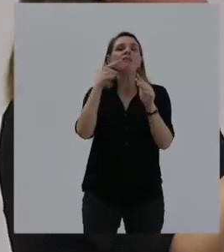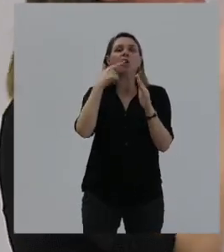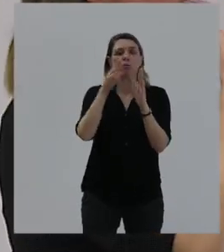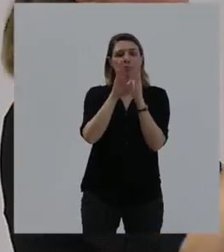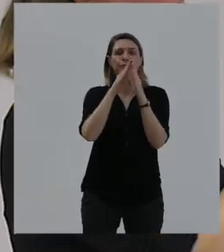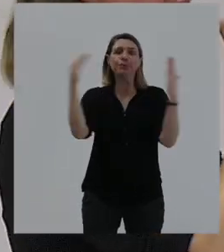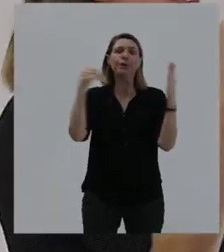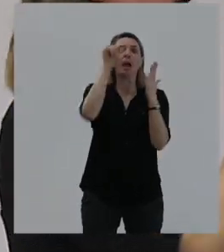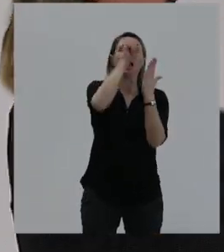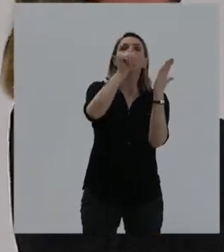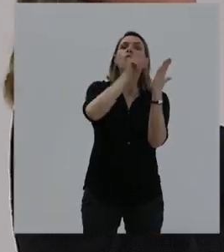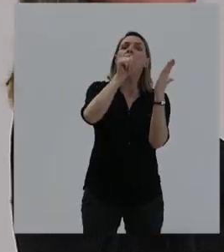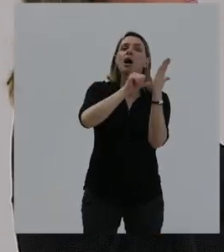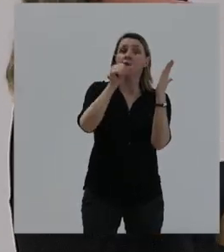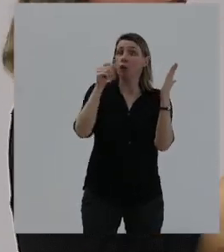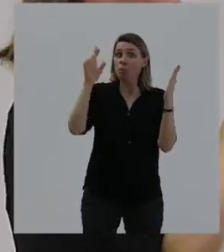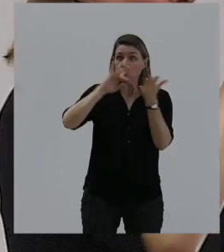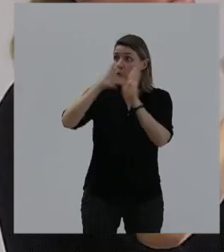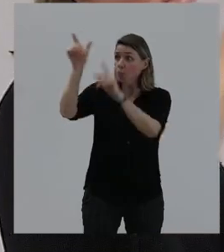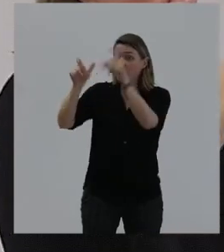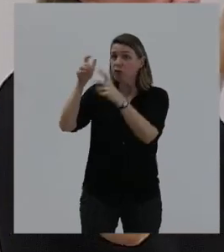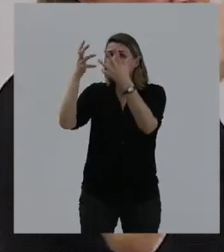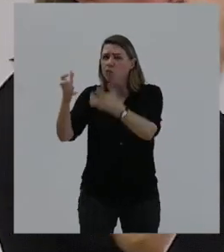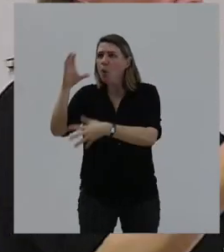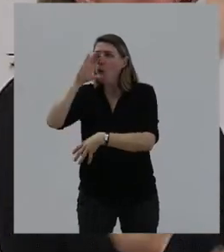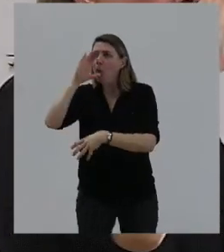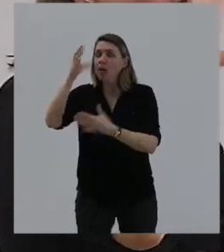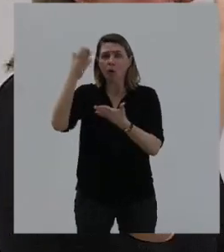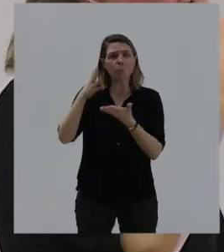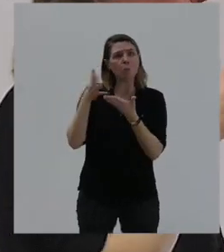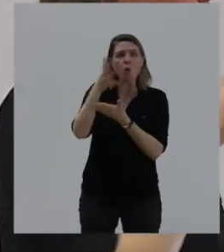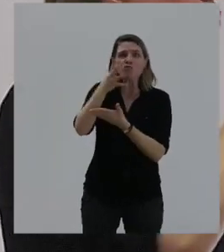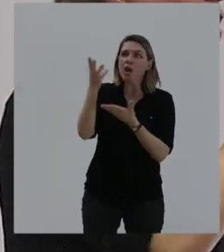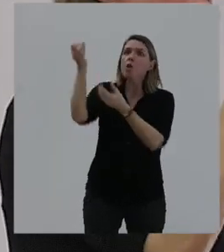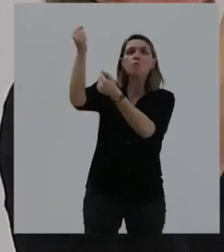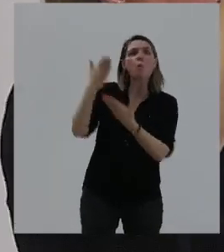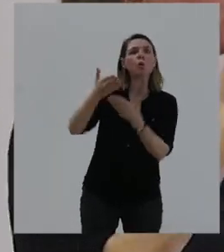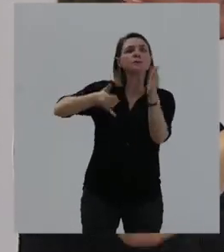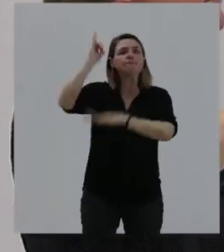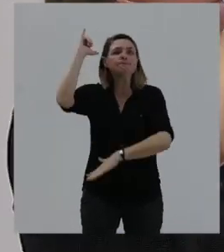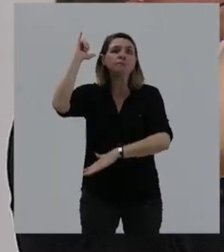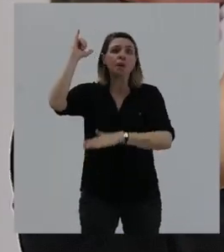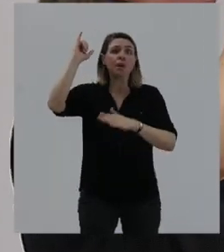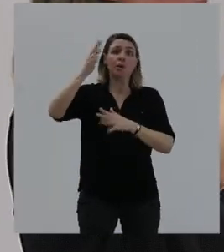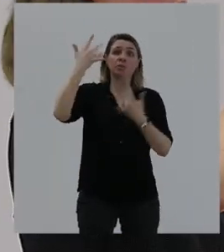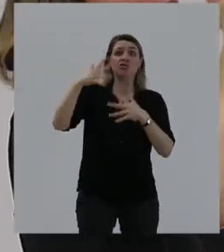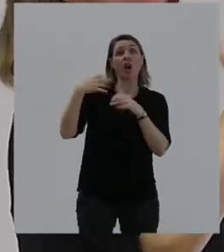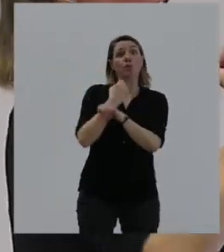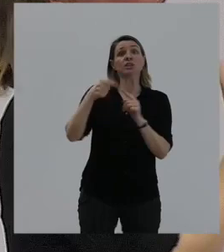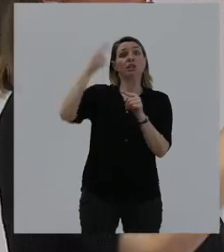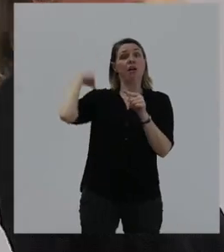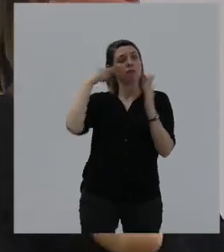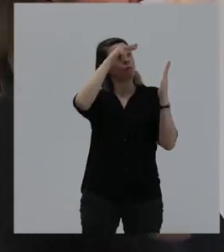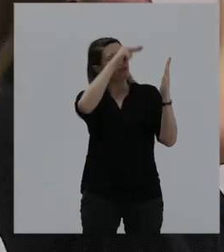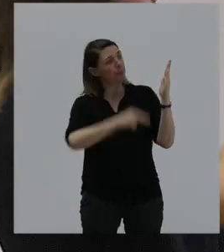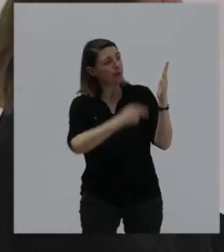archive des projets lauréats, afin que toute personne désireuse de déposer un projet ou de proposer une initiative puisse s'appuyer sur les réussites antérieures